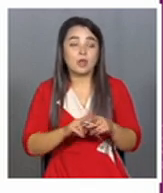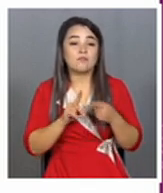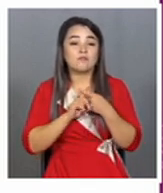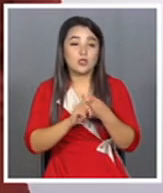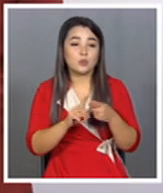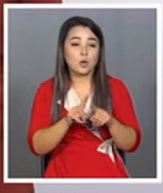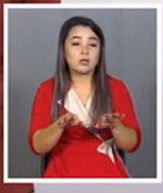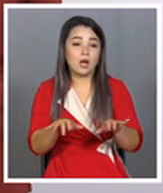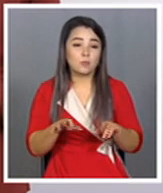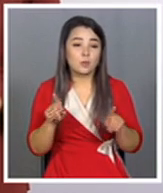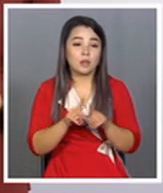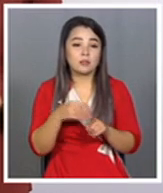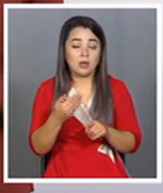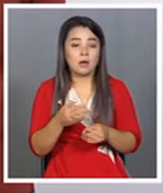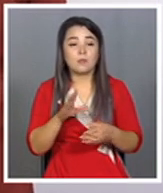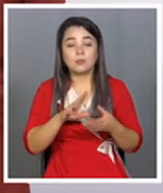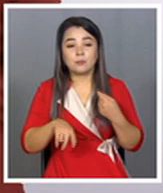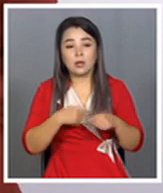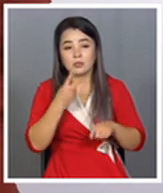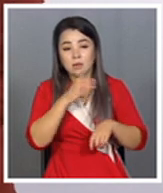жұққан компьютерлердің ауытқулары.